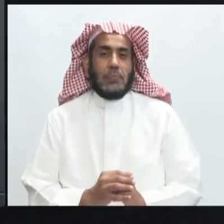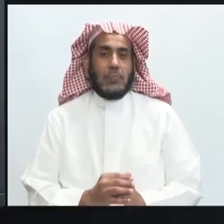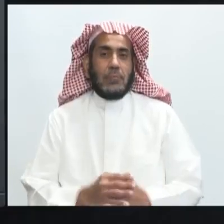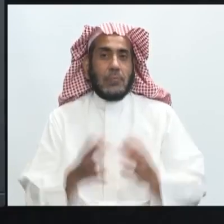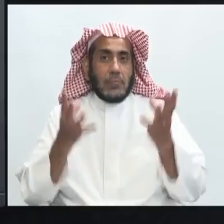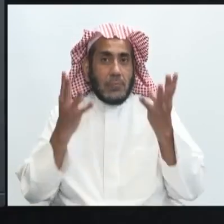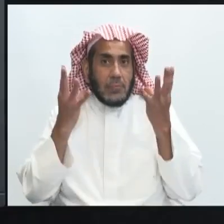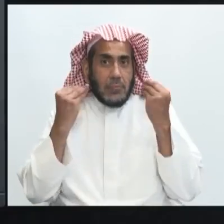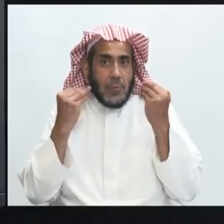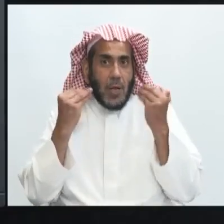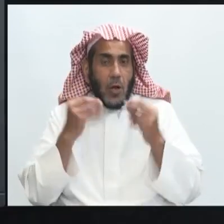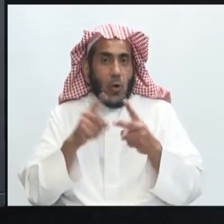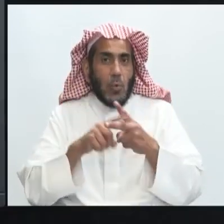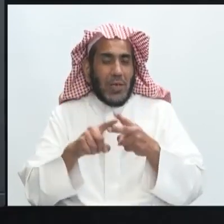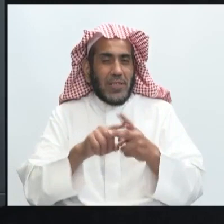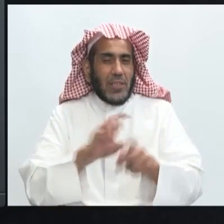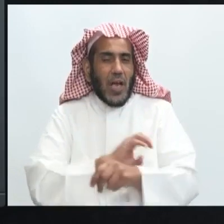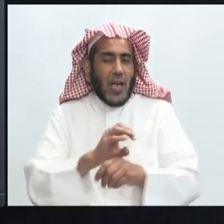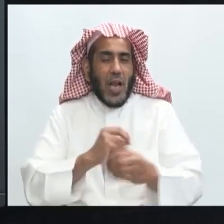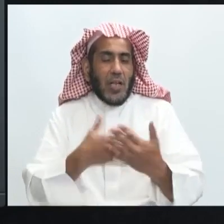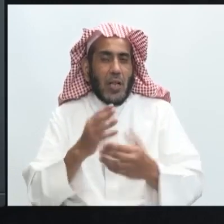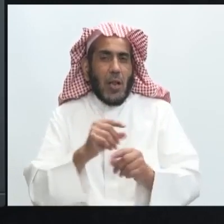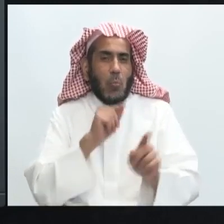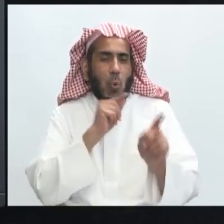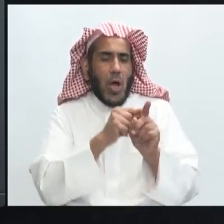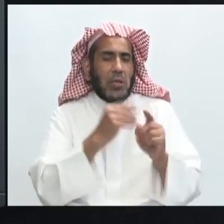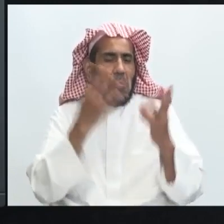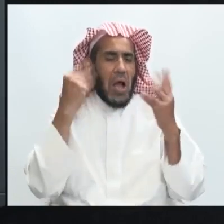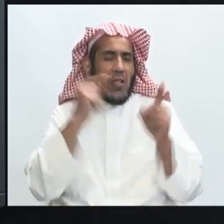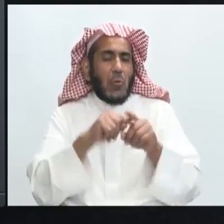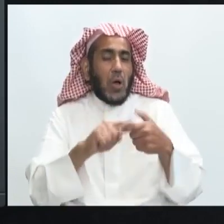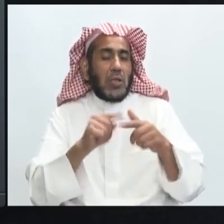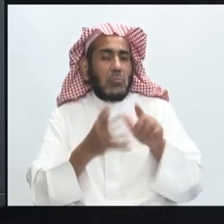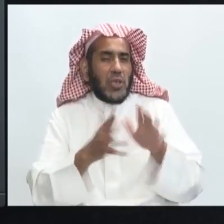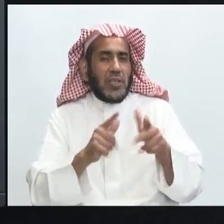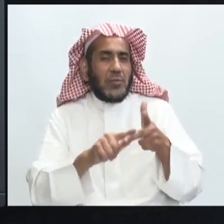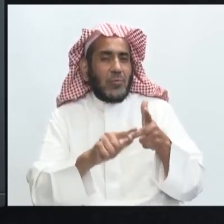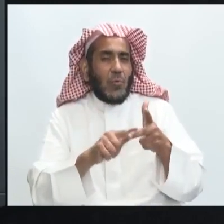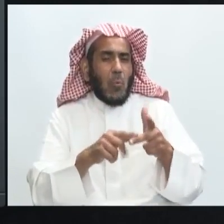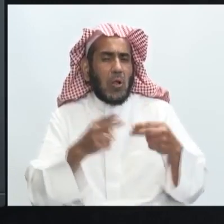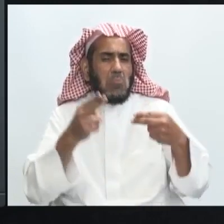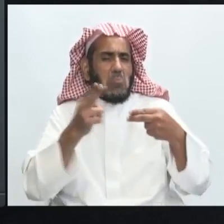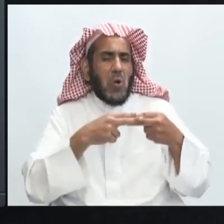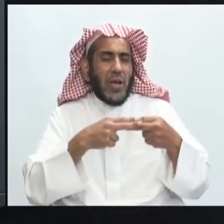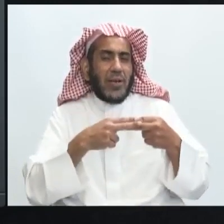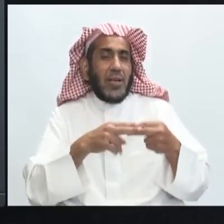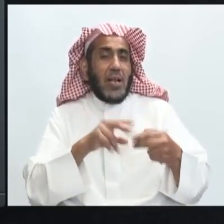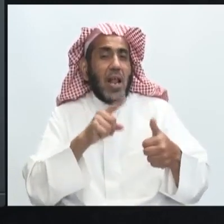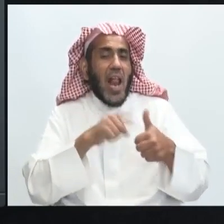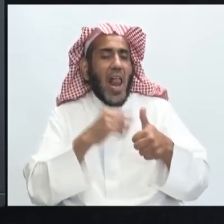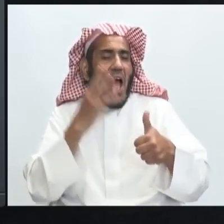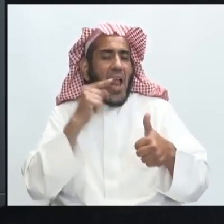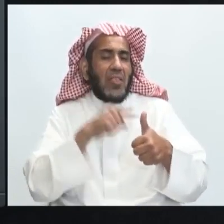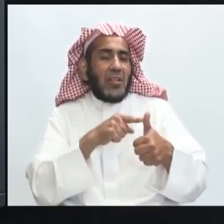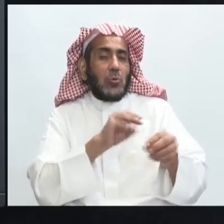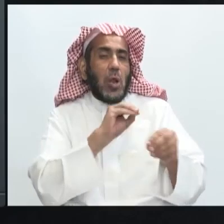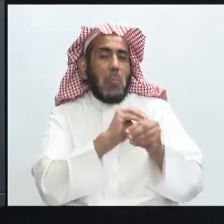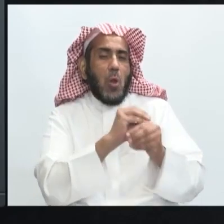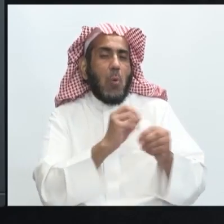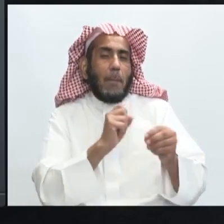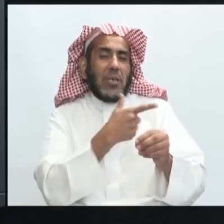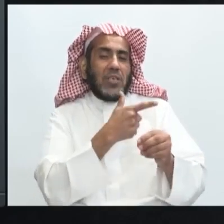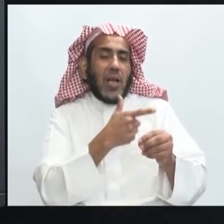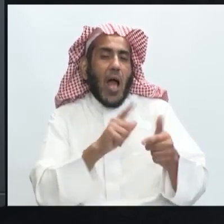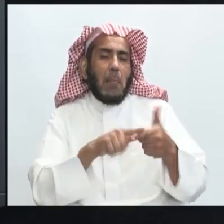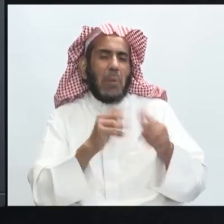تعلم التقنيه الحديثه ولاحظ هنا مخاطب خالي الذهن ومخاطب متردد ومخاطب منكر فخاط خالي الذهن تعطيه معلومه مباشره